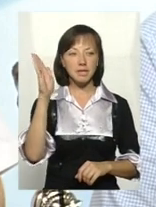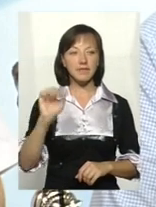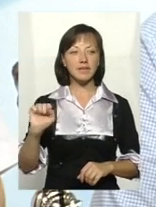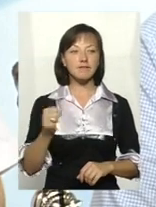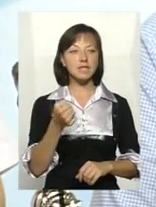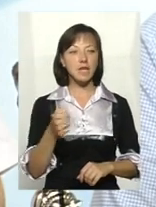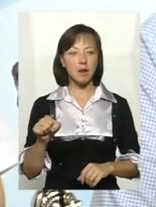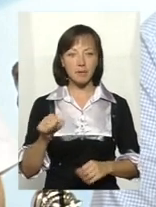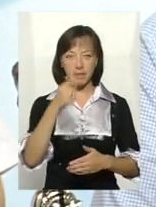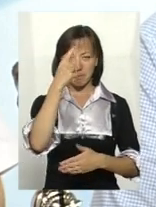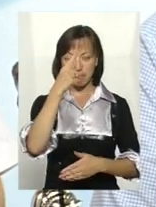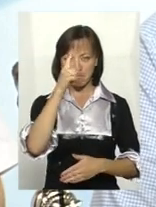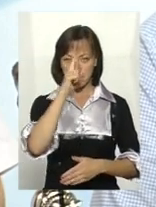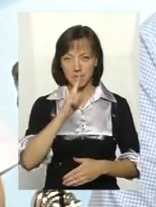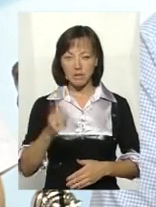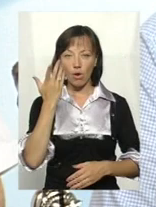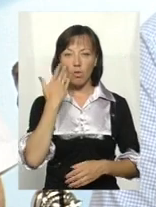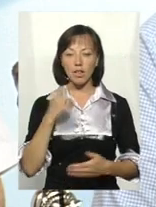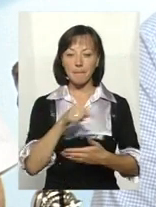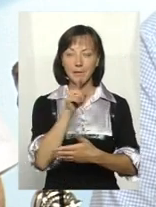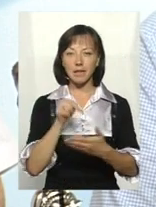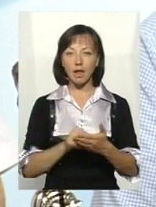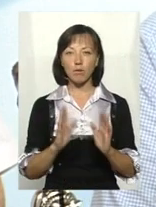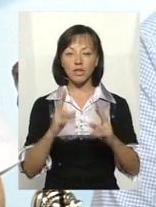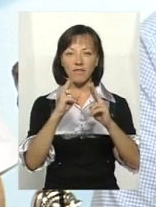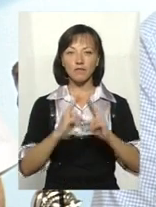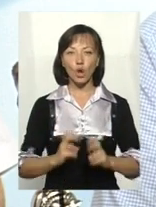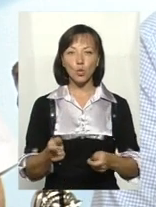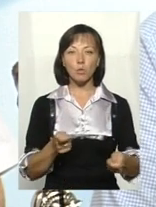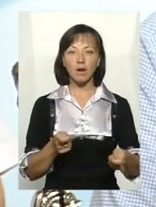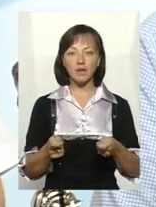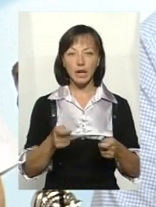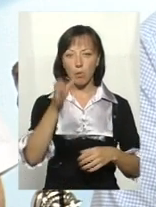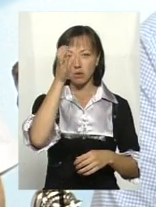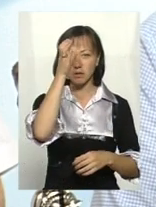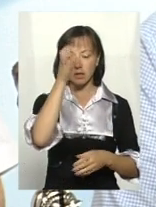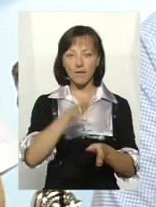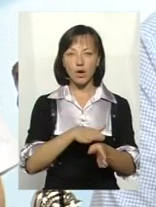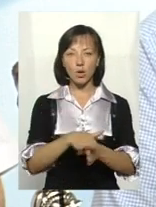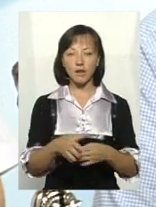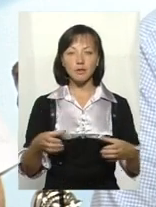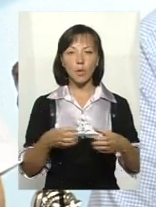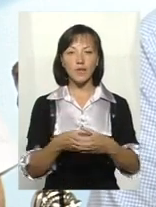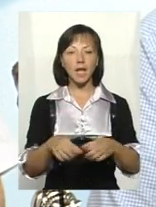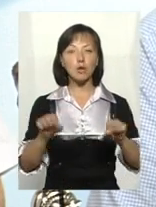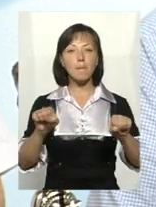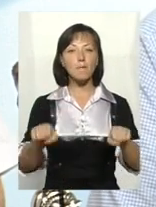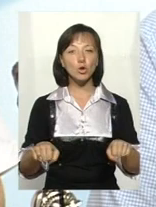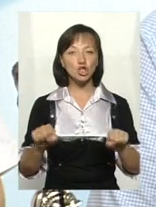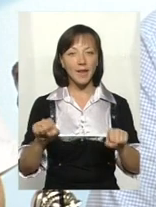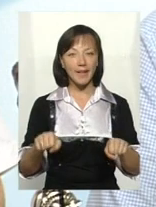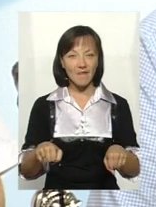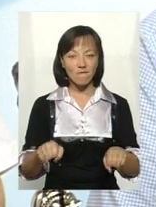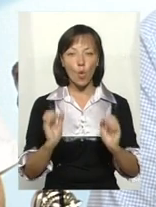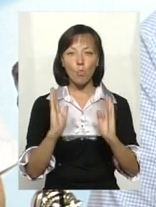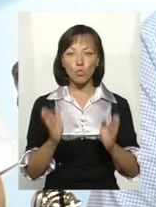серпні місяці, коли питання буде вивчатися управлінням освіти, виконавчим комітетом, можливо,